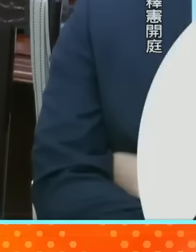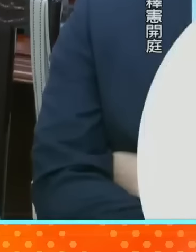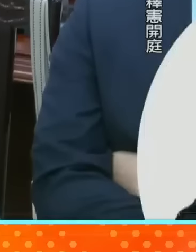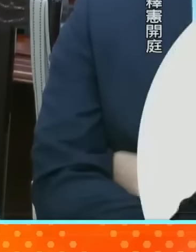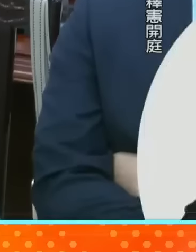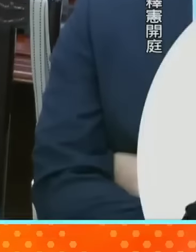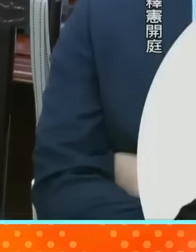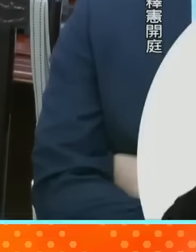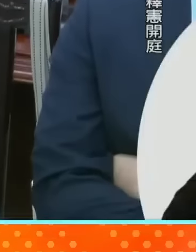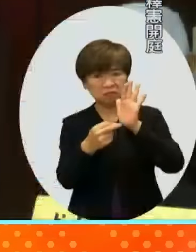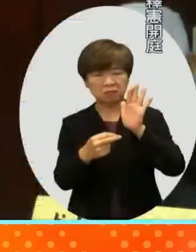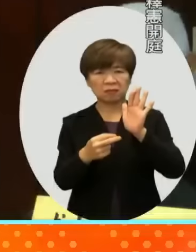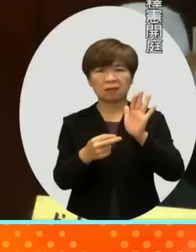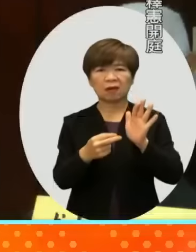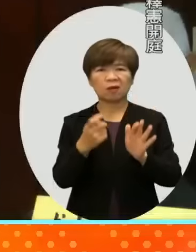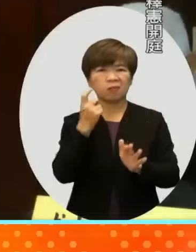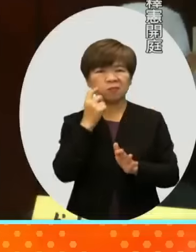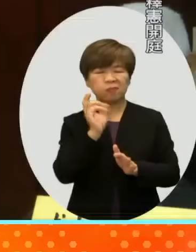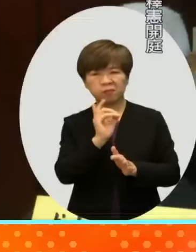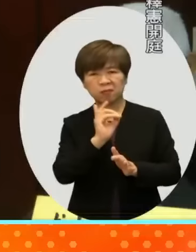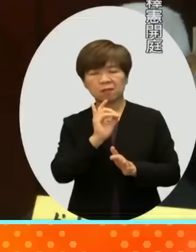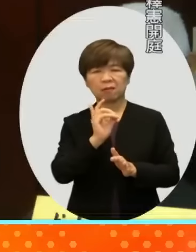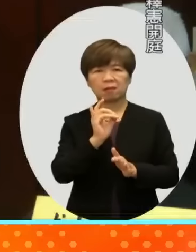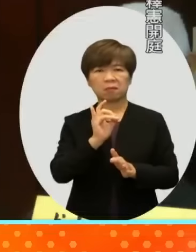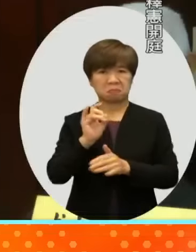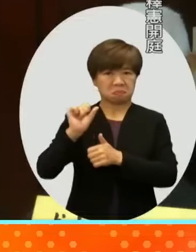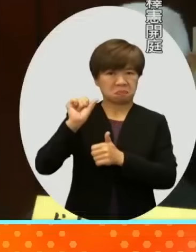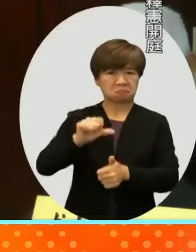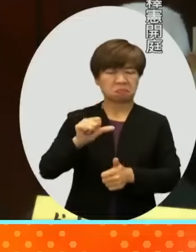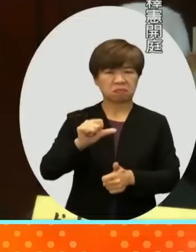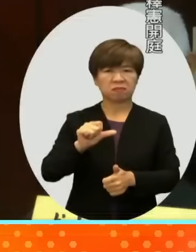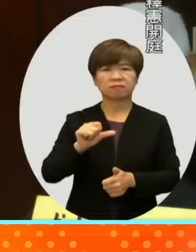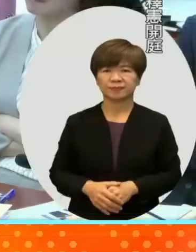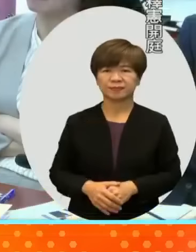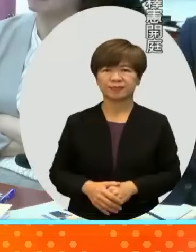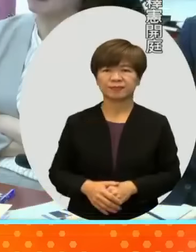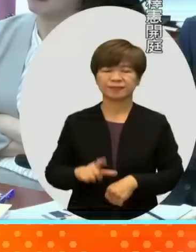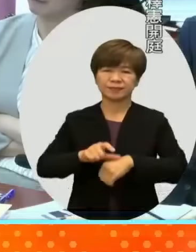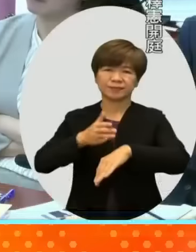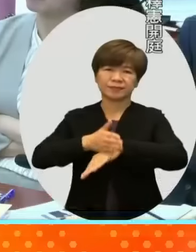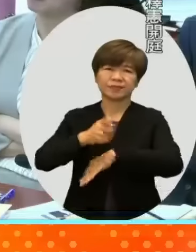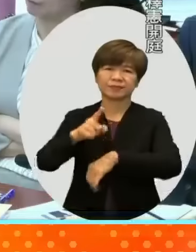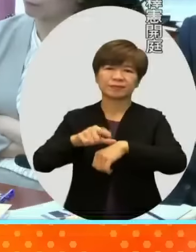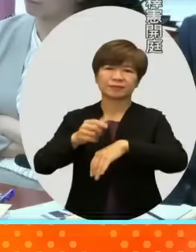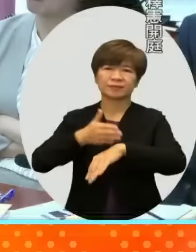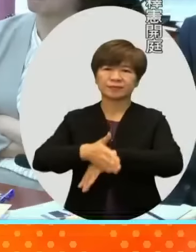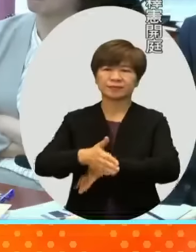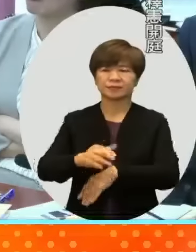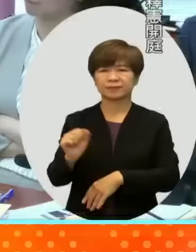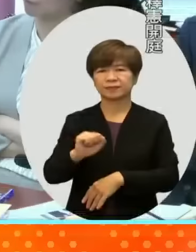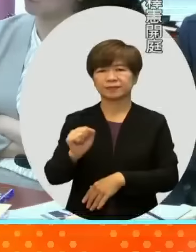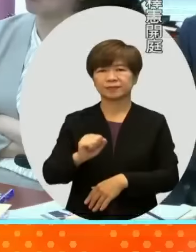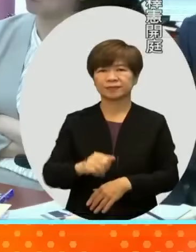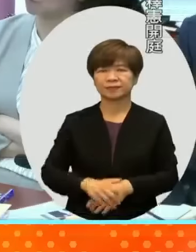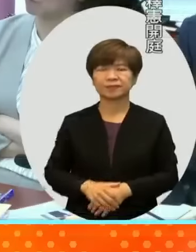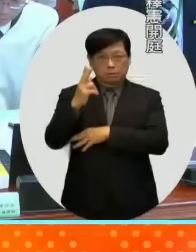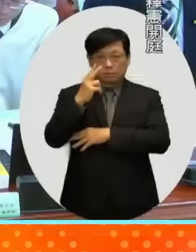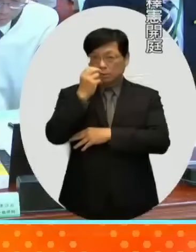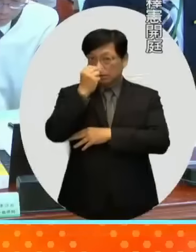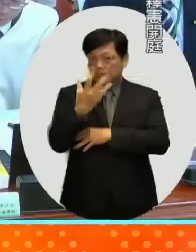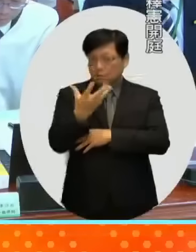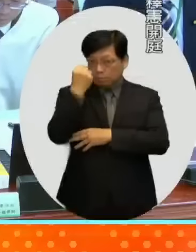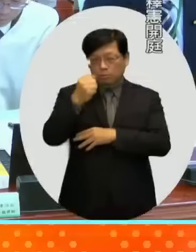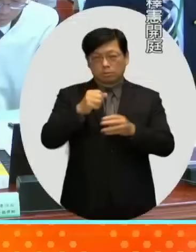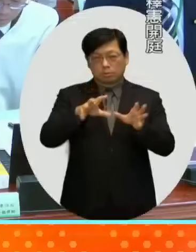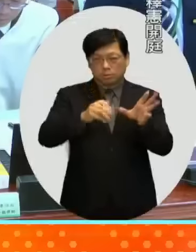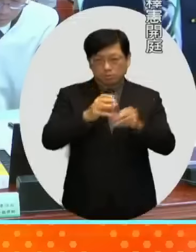握了行政，他掌握了司法，他掌握了监察，他掌握了考试，他掌握了媒体，他还掌握了街头。 对。 所以